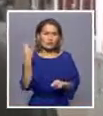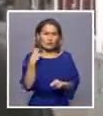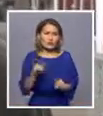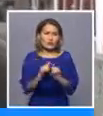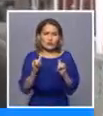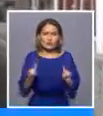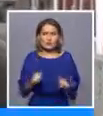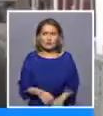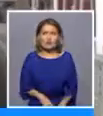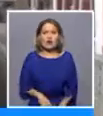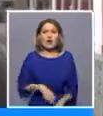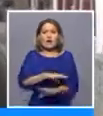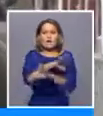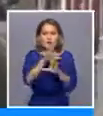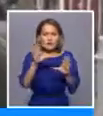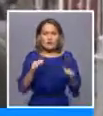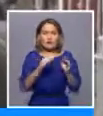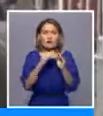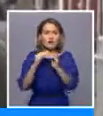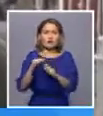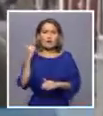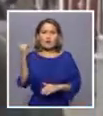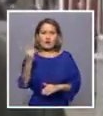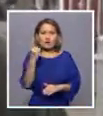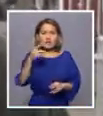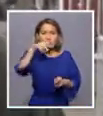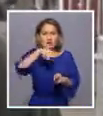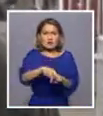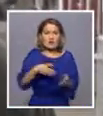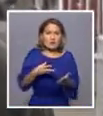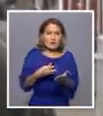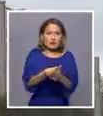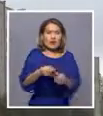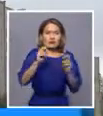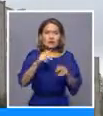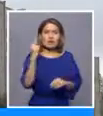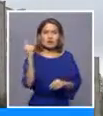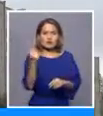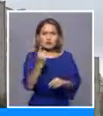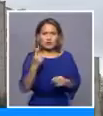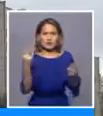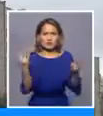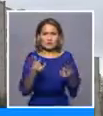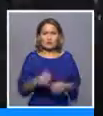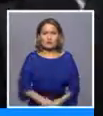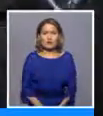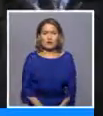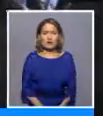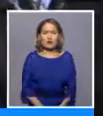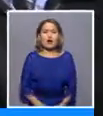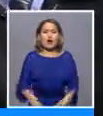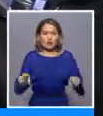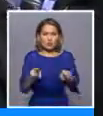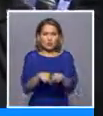керек. Алдын ала төлеп тұру керек. Бірнеше айға бірақ төлеп түсе керек қой. Қазір ұшақ бар, қорықпайда болды. Ал қаладағы көпқабатты үйлердегі